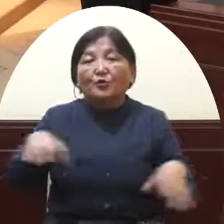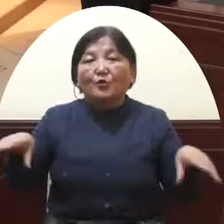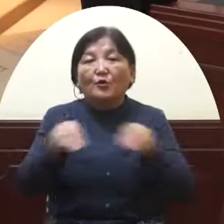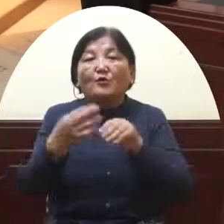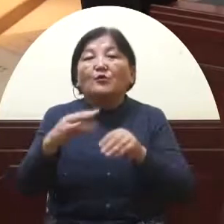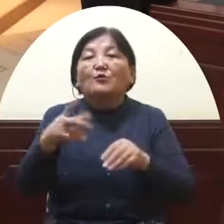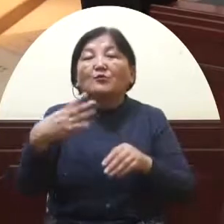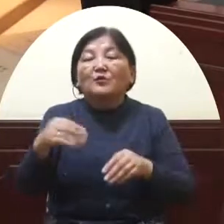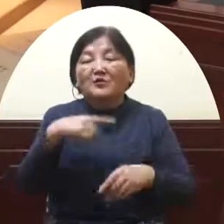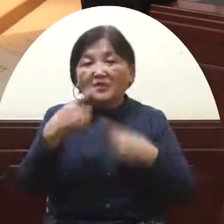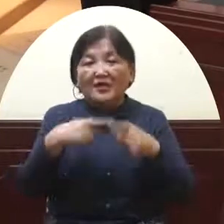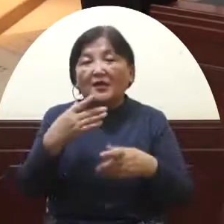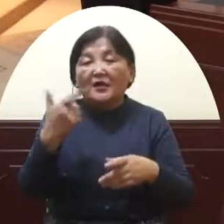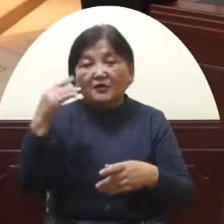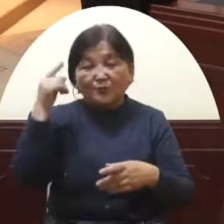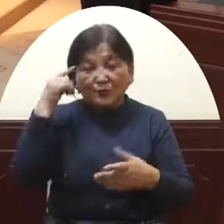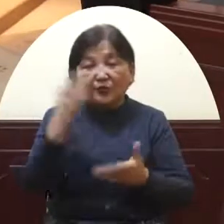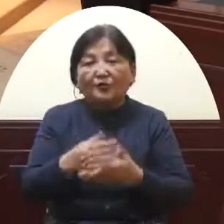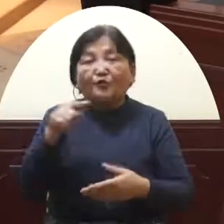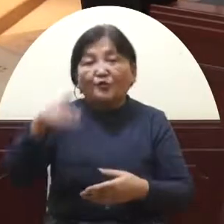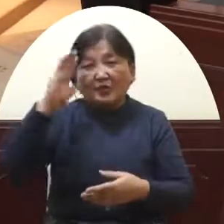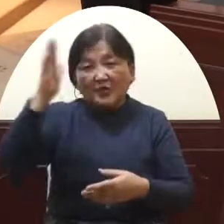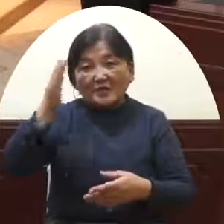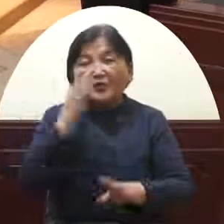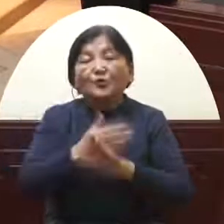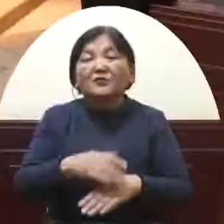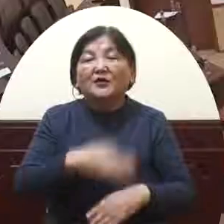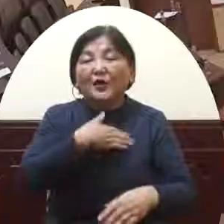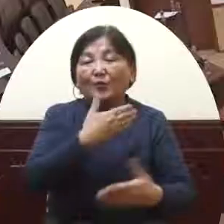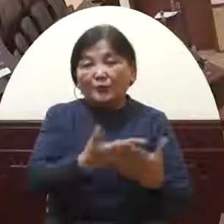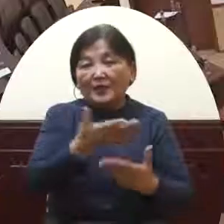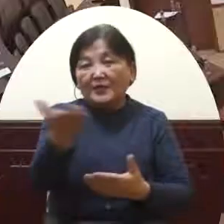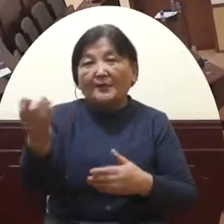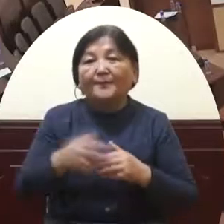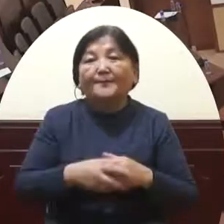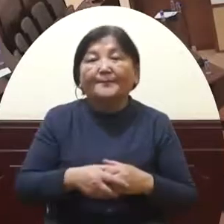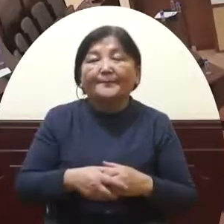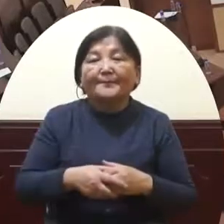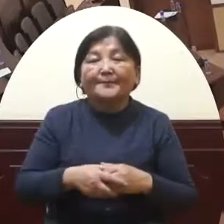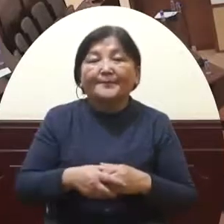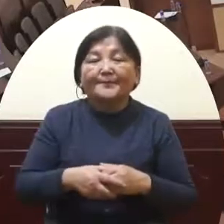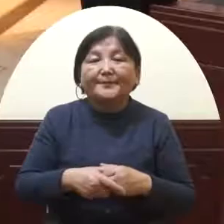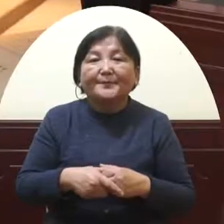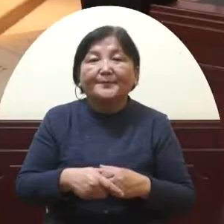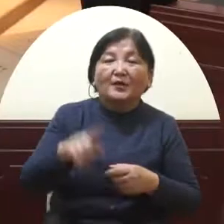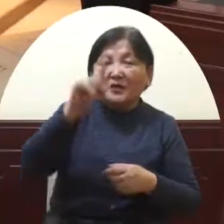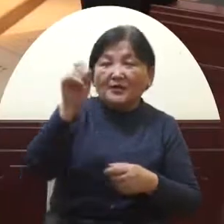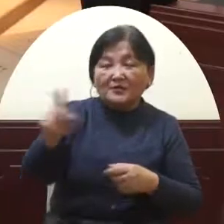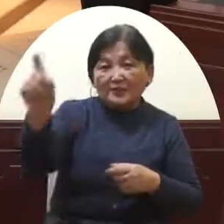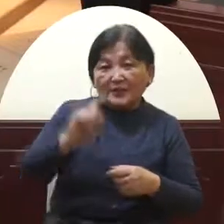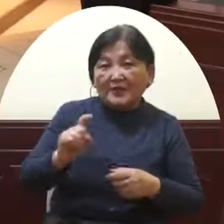одоо өнөөдрийн хаан лекцээг өндөрлөө. За баярлалаа. Сонголын ерөнхийлөөр ажиллаж байгаа